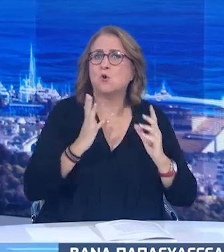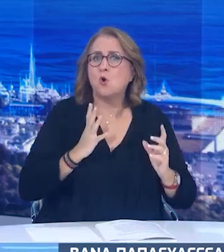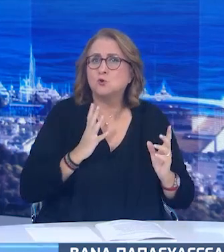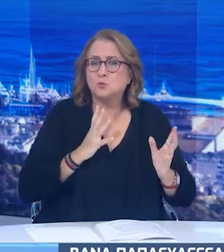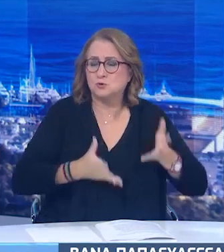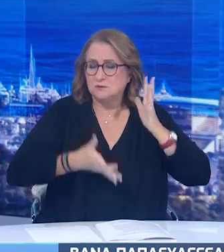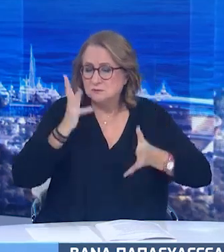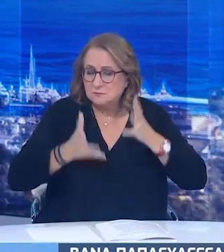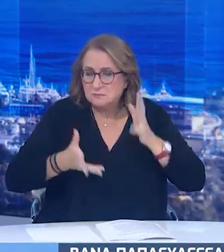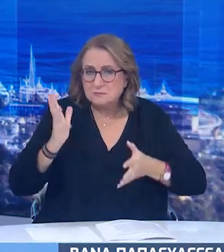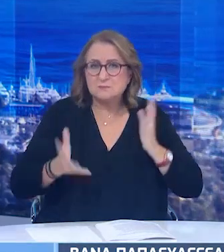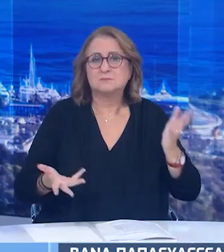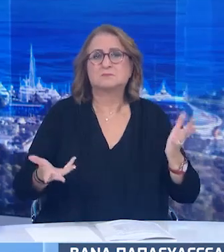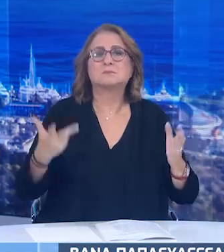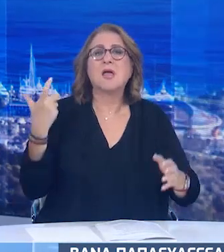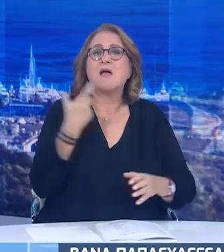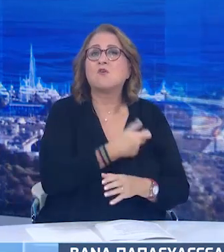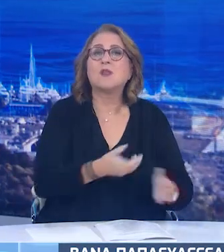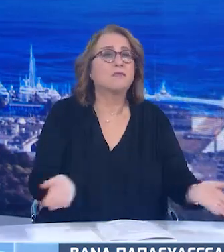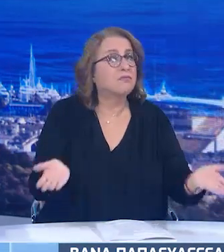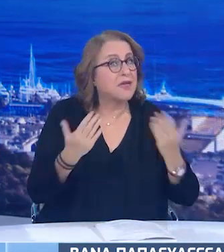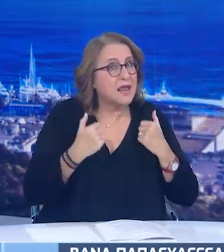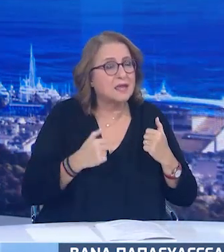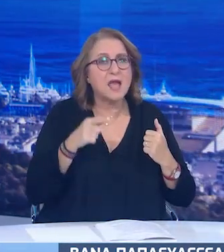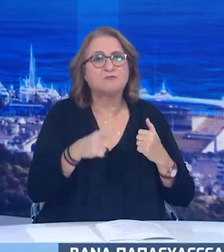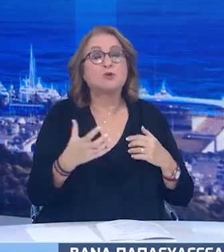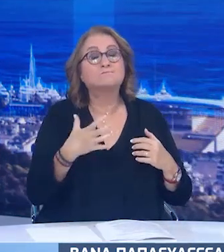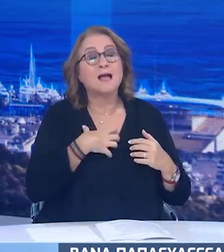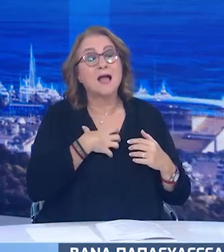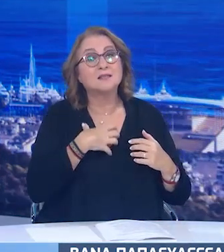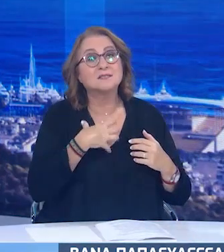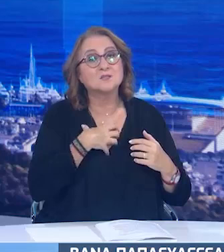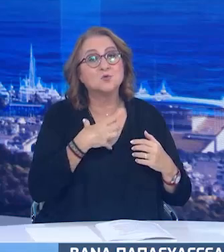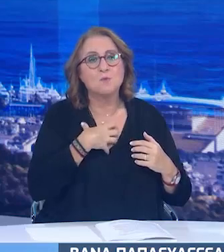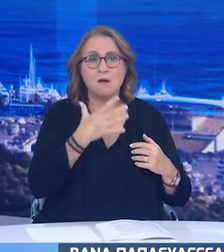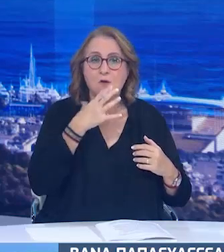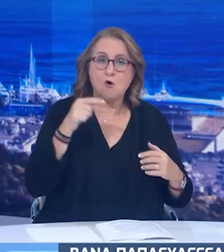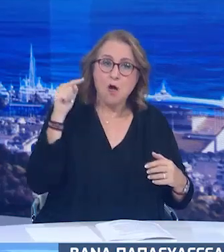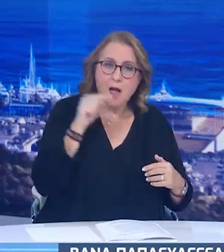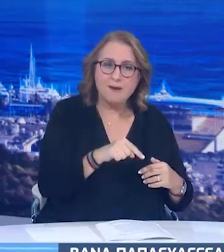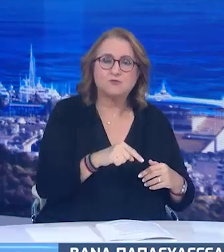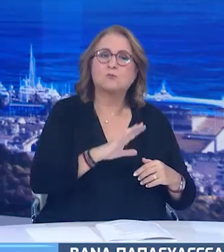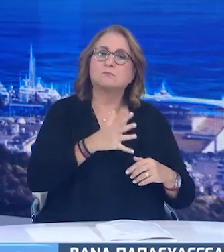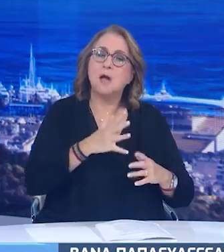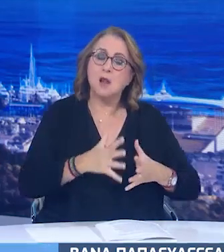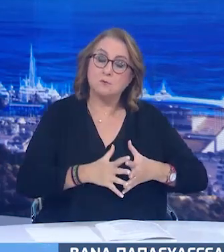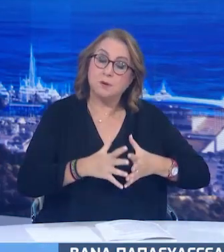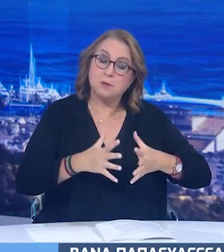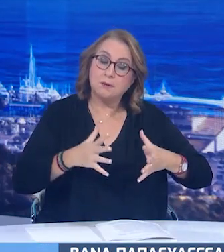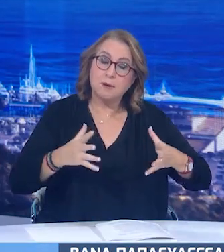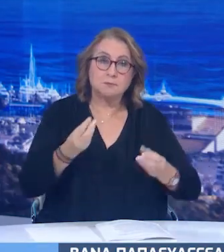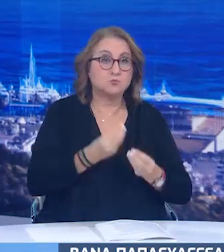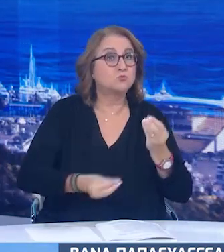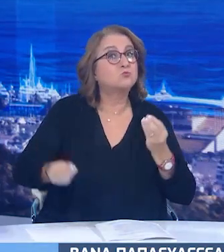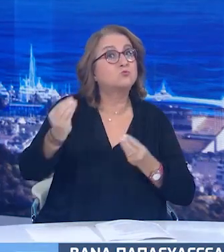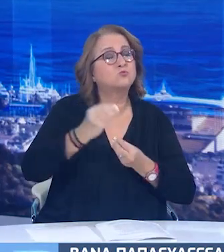ανησυχεί ιδιαίτερα, καθώς προμηνεί αύξηση της νοσηρότητας και της επιβάρυνσης του Εθνικού Συστήματος Υγείας. Σύμφωνα με τα δεδομένα